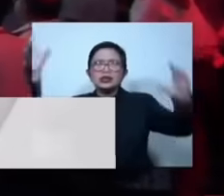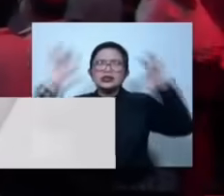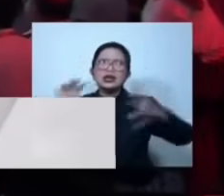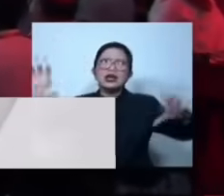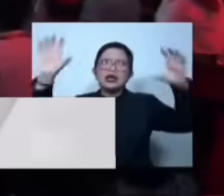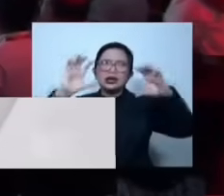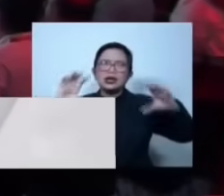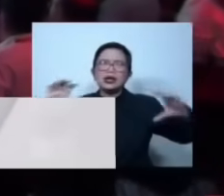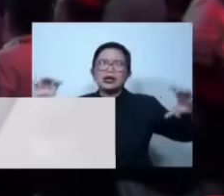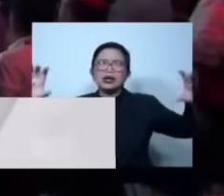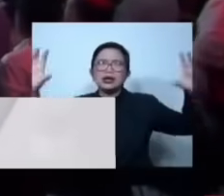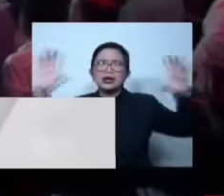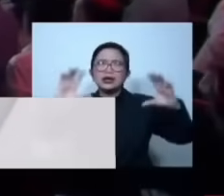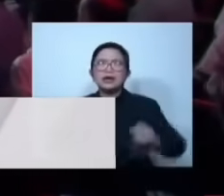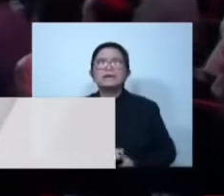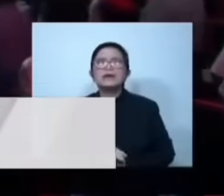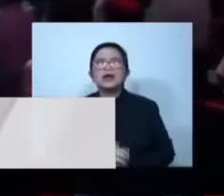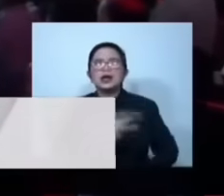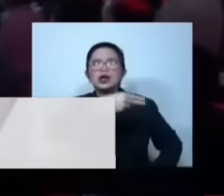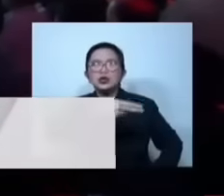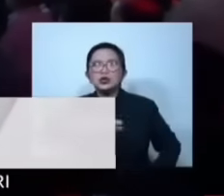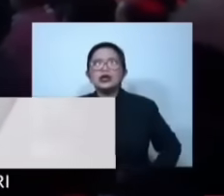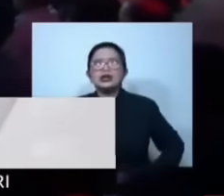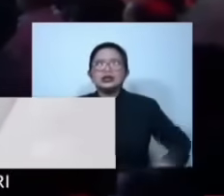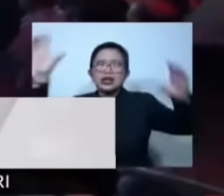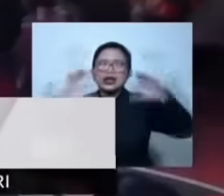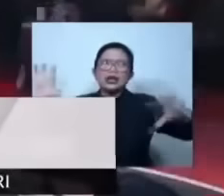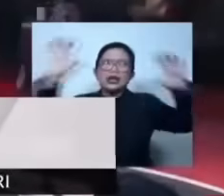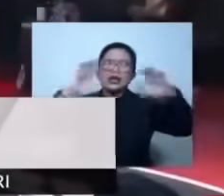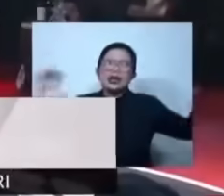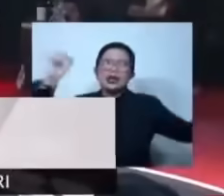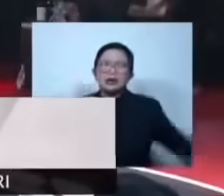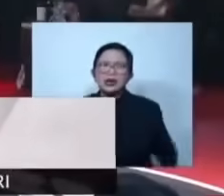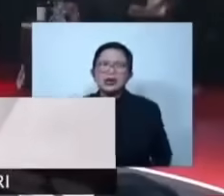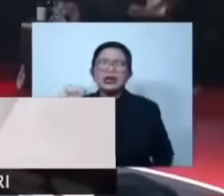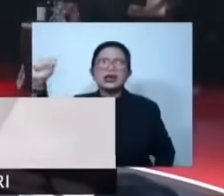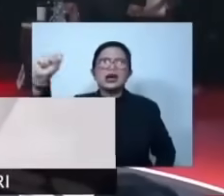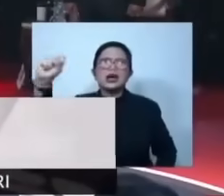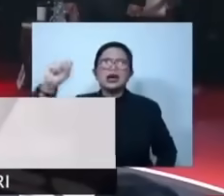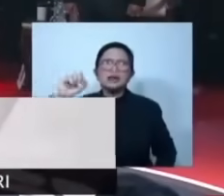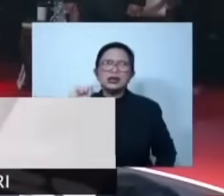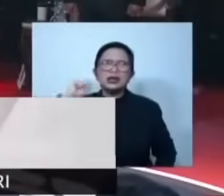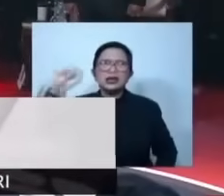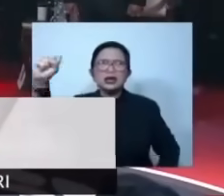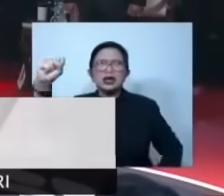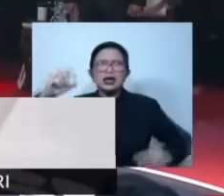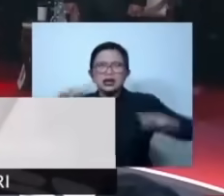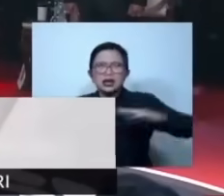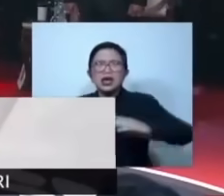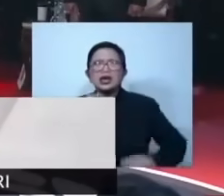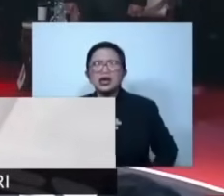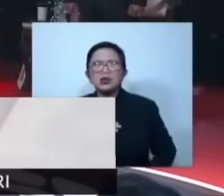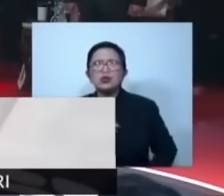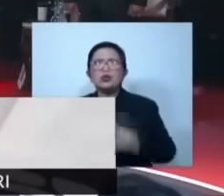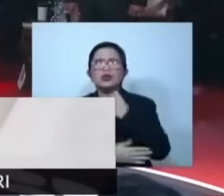Indonesia Raya Indonesia Raya merdeka merdeka